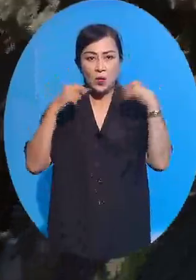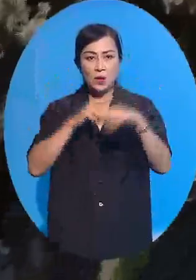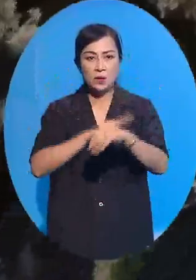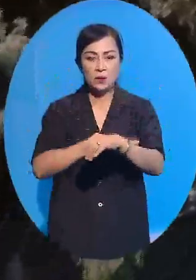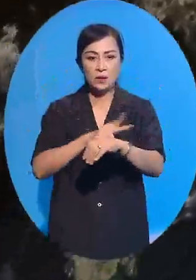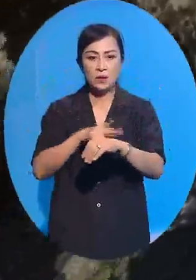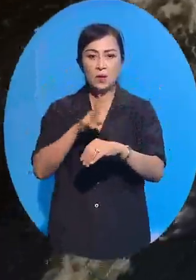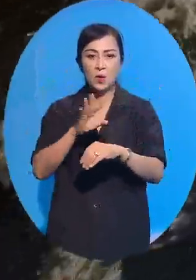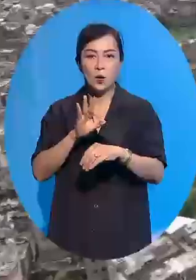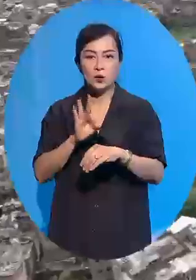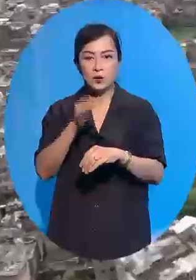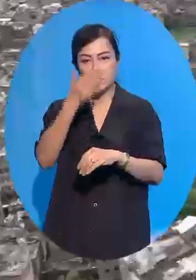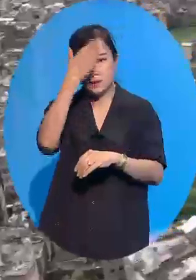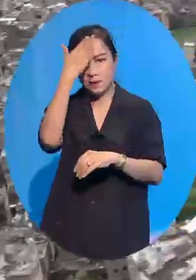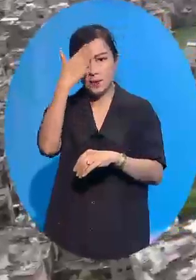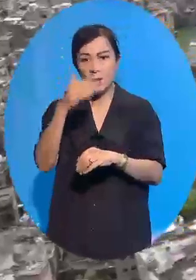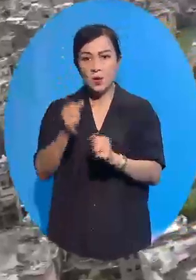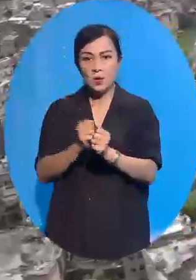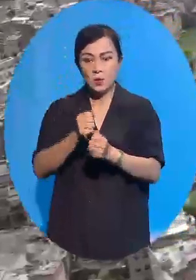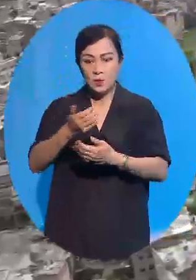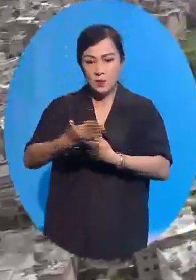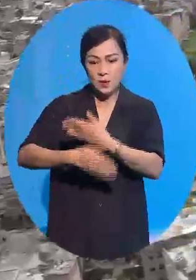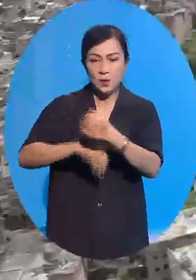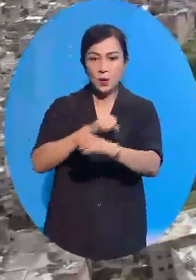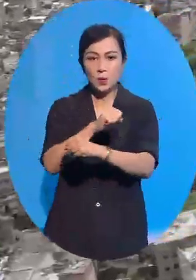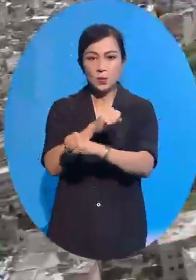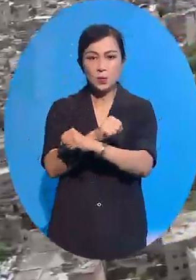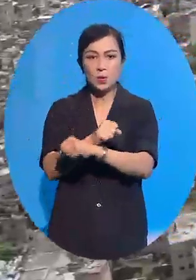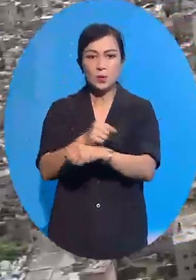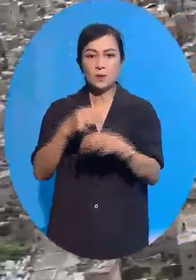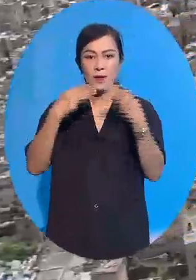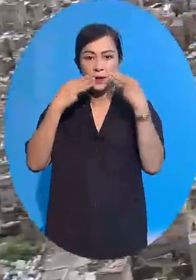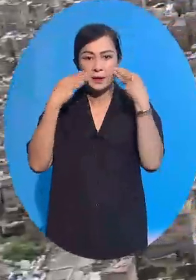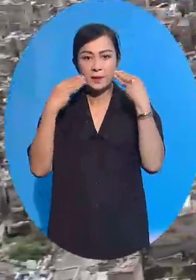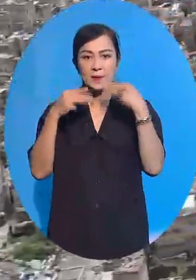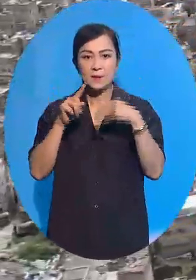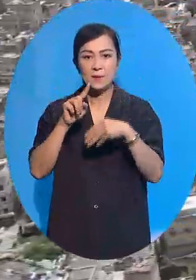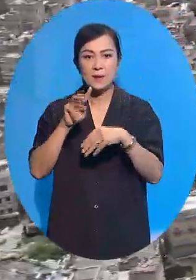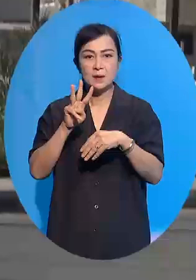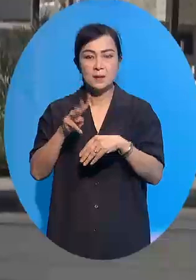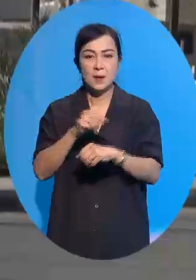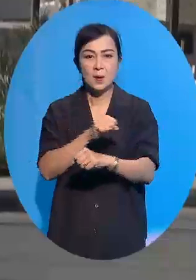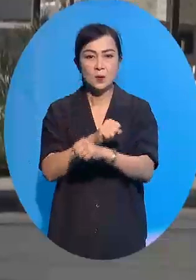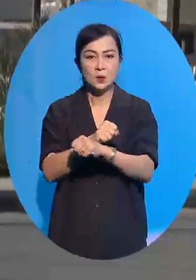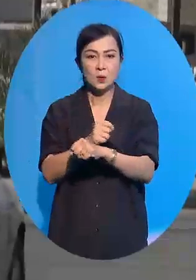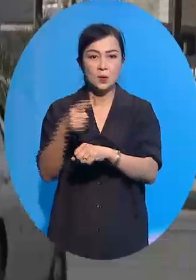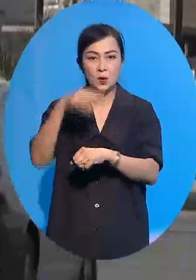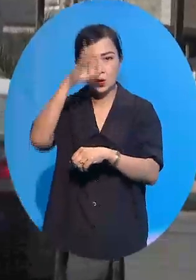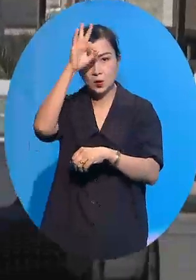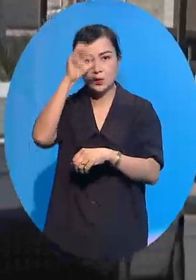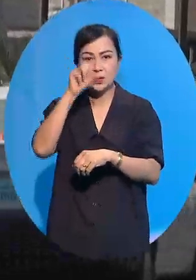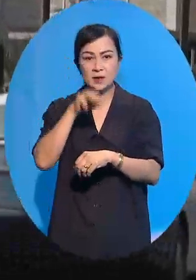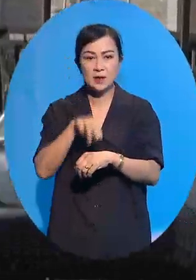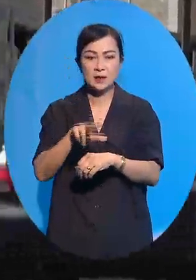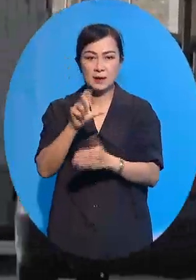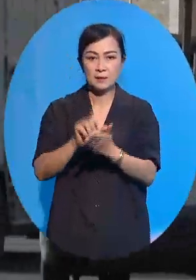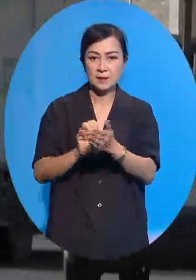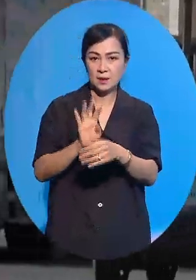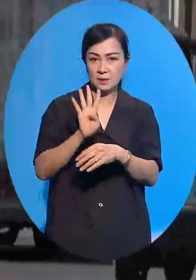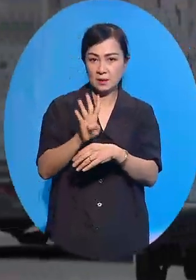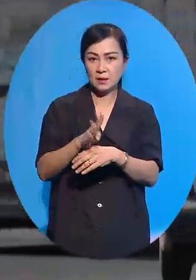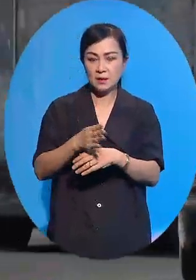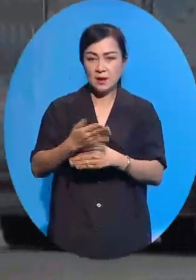lượng Houthi tại Yemen cho biết đã cùng trao đổi tù binh với Ả Rập Xê Út. 13 tù binh Houthi đã đến thủ đô Sanaa ngày 8 tháng